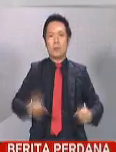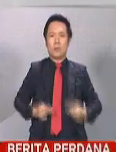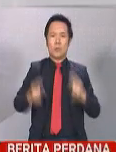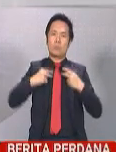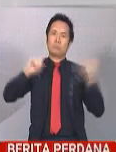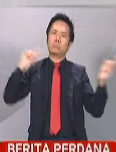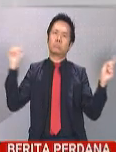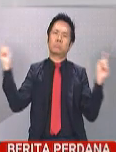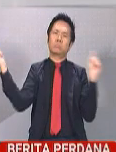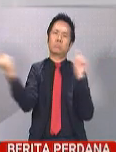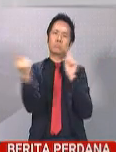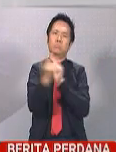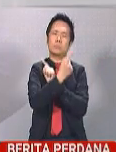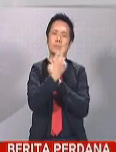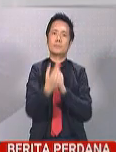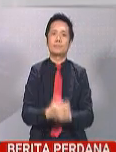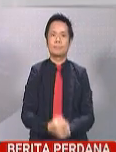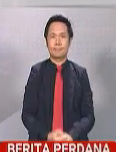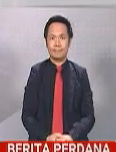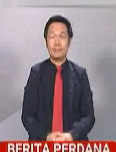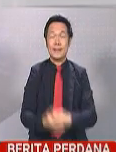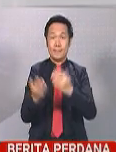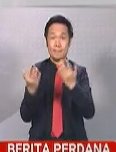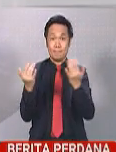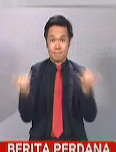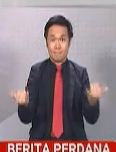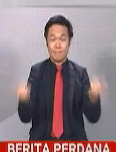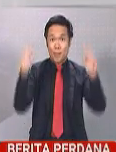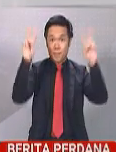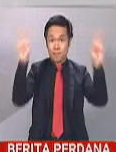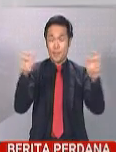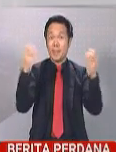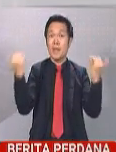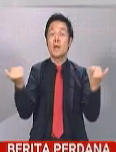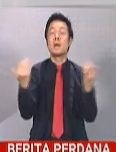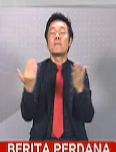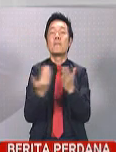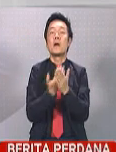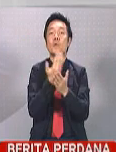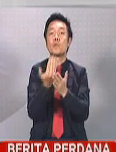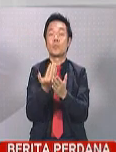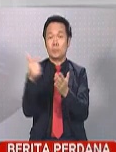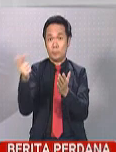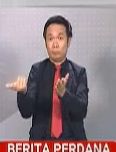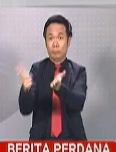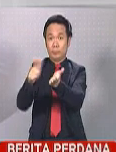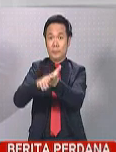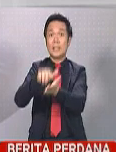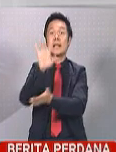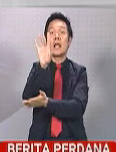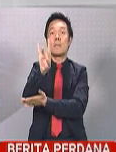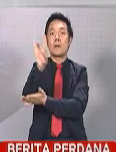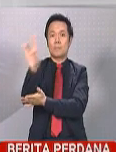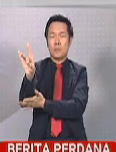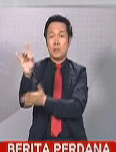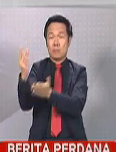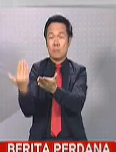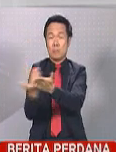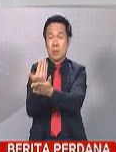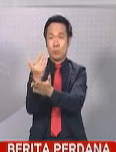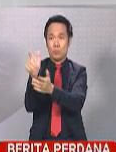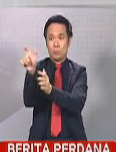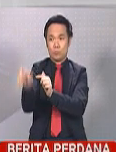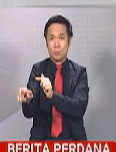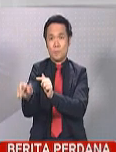Kita teruskan dengan perkembangan laporan harian COVID-19. Setakat 12 tengah hari tadi, 88 kes positif baru